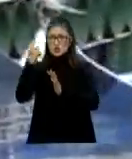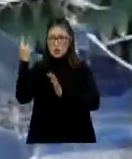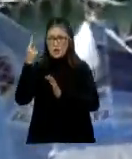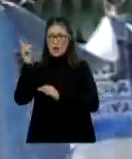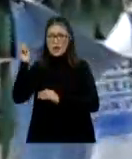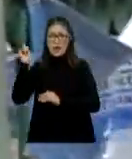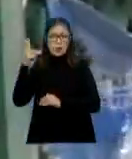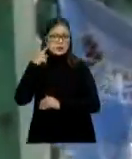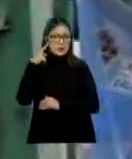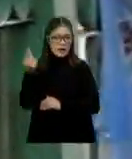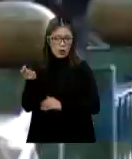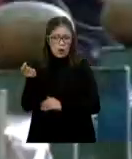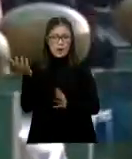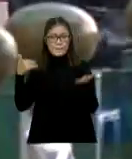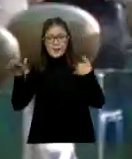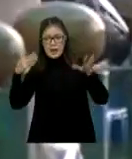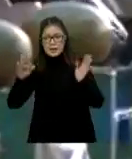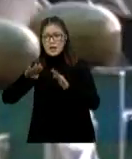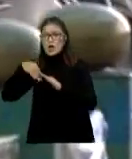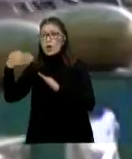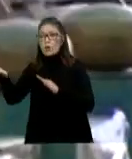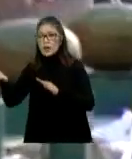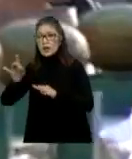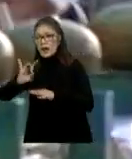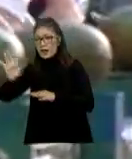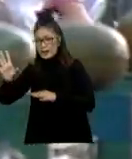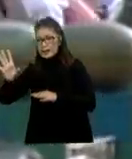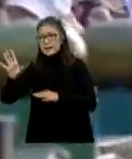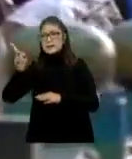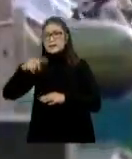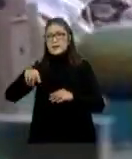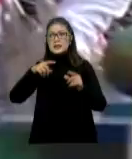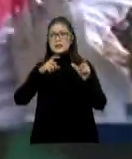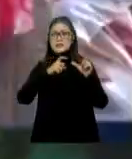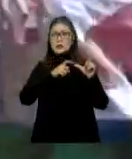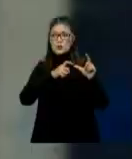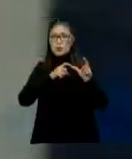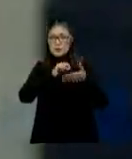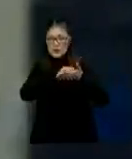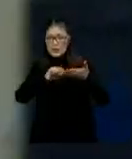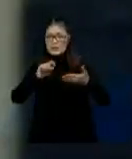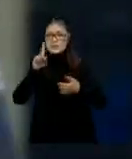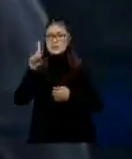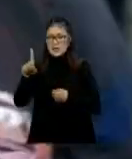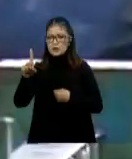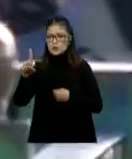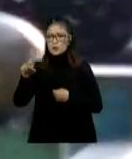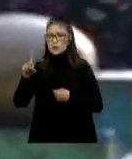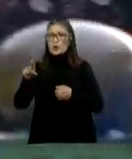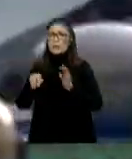seluruh kabupaten kota berstatus level 1. Hanya Kabupaten Sorong yang berstatus level 2. Tim Liputan iNews melaporkan.